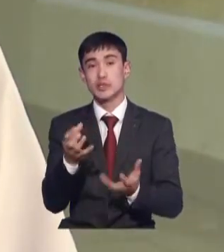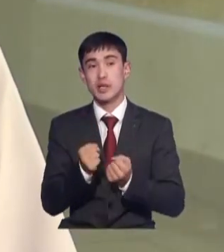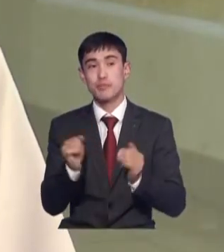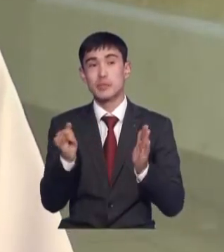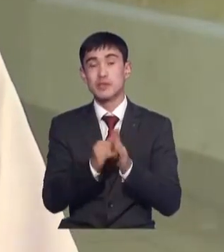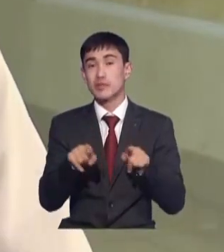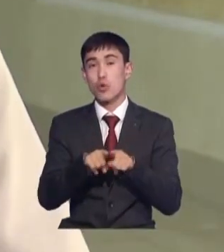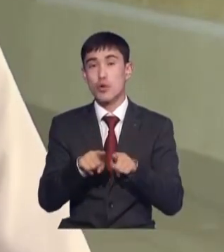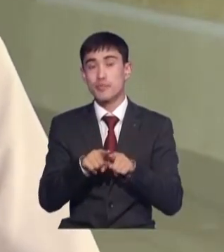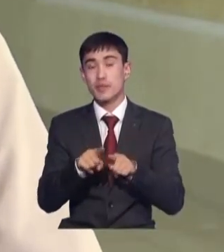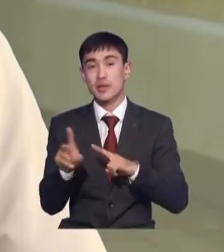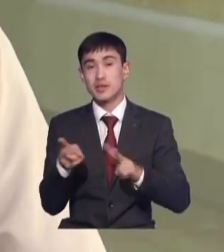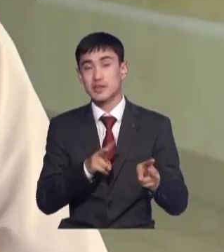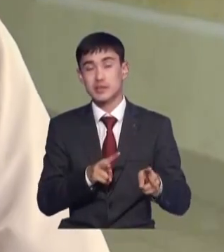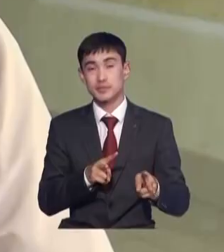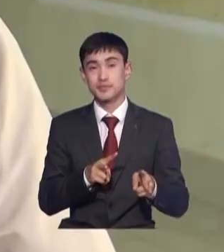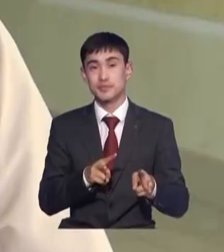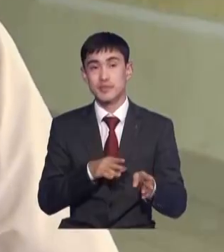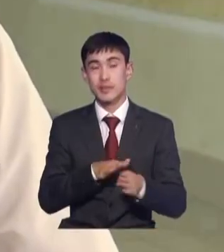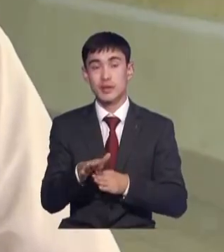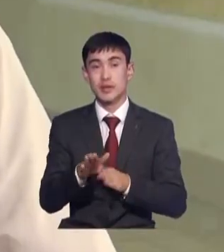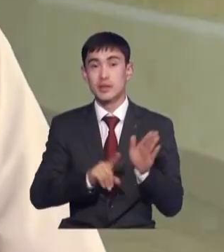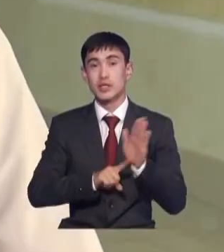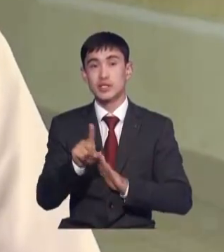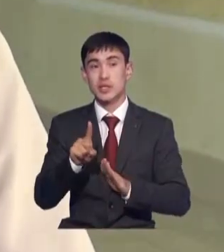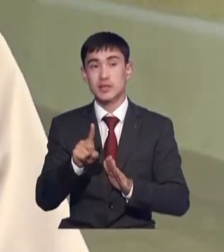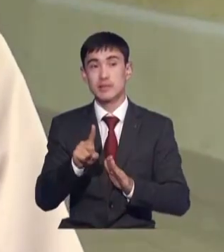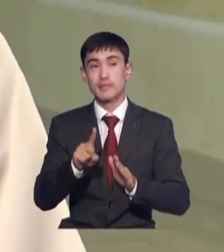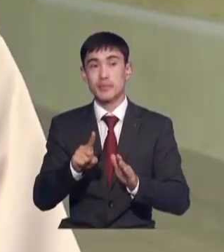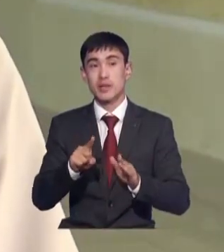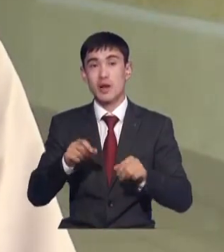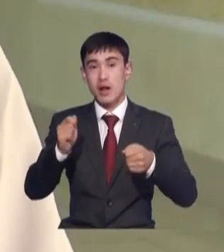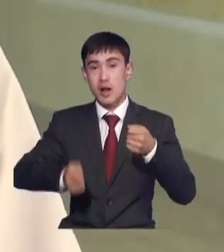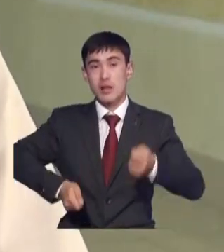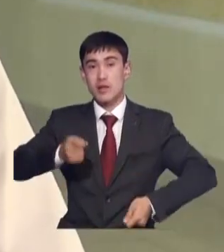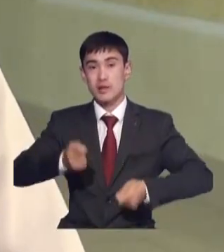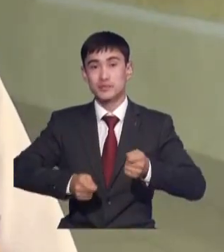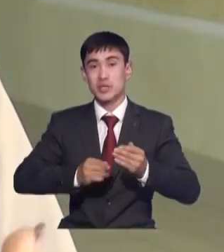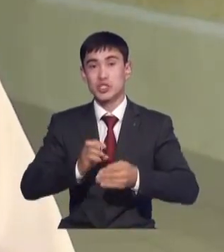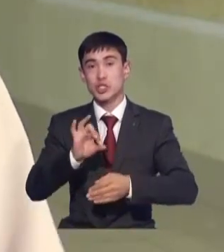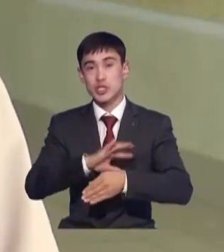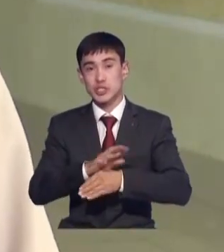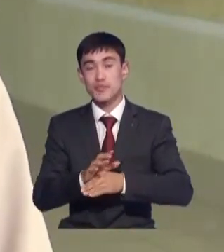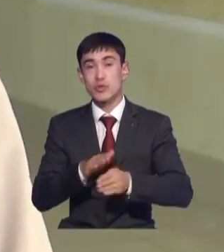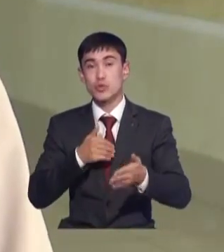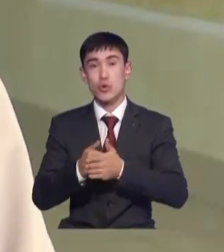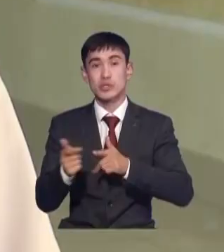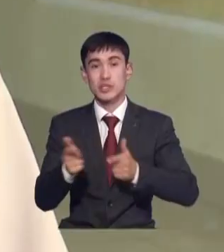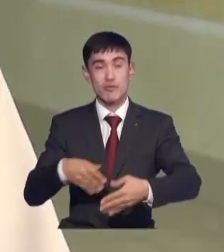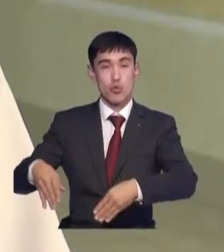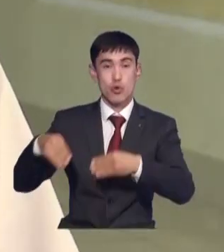поставили такой танец, как мы от начала катания, валяния шерсти и до изготовления